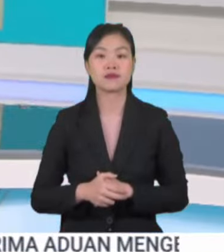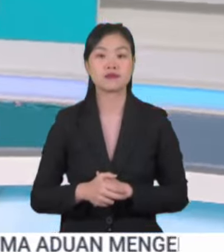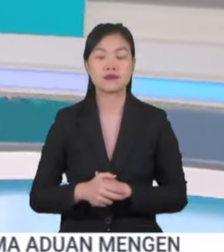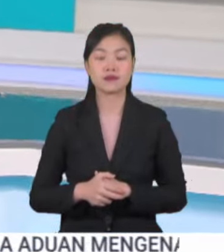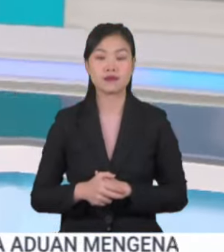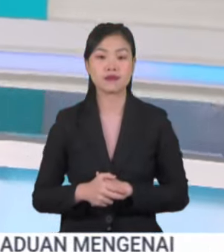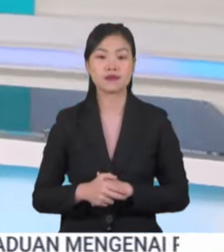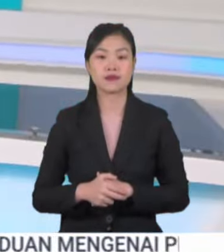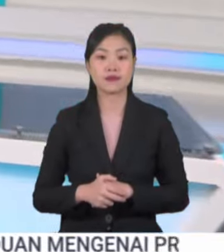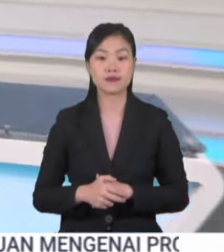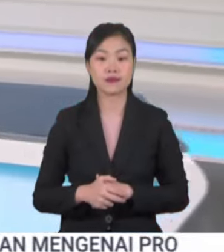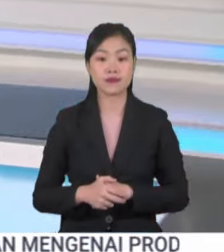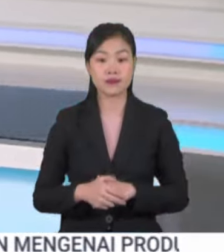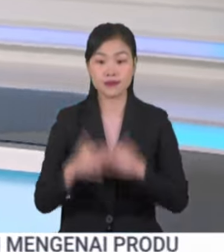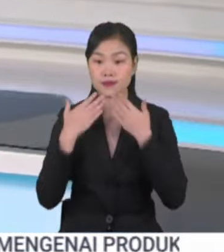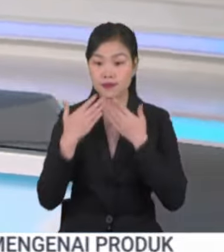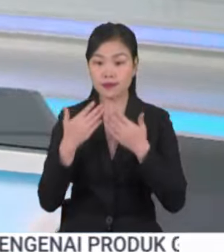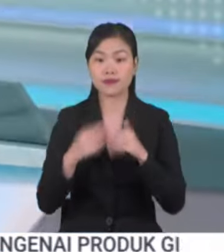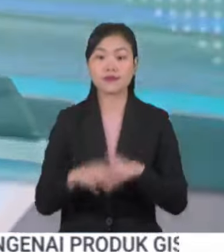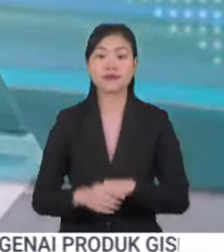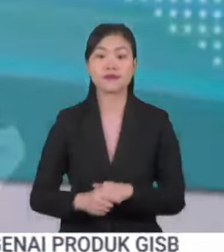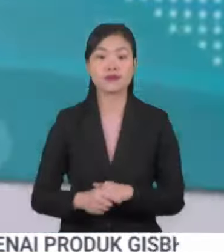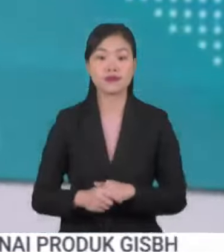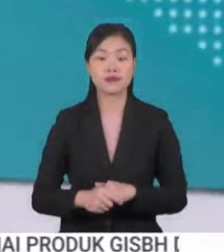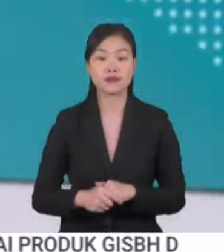Silakan. Terima kasih, Iqbal.